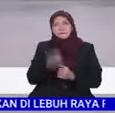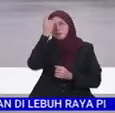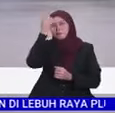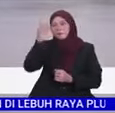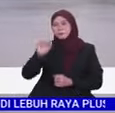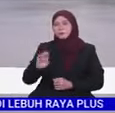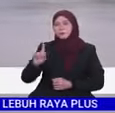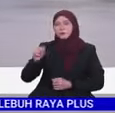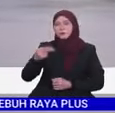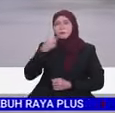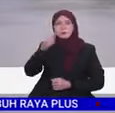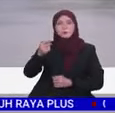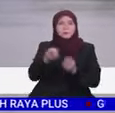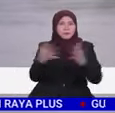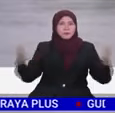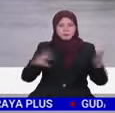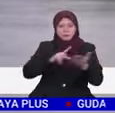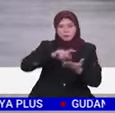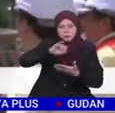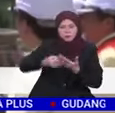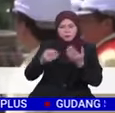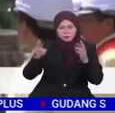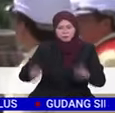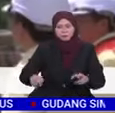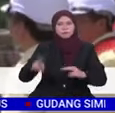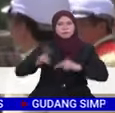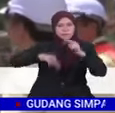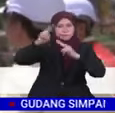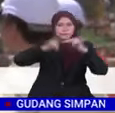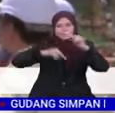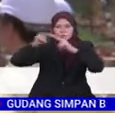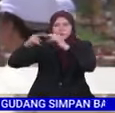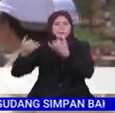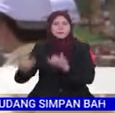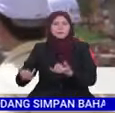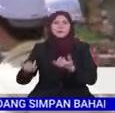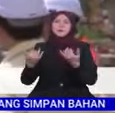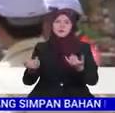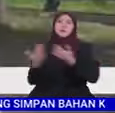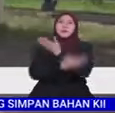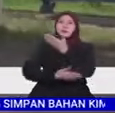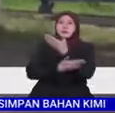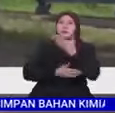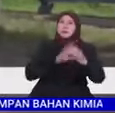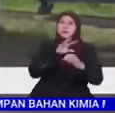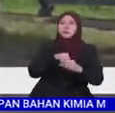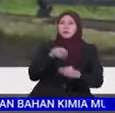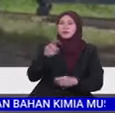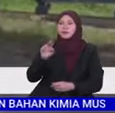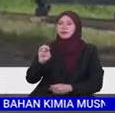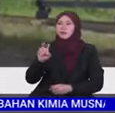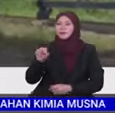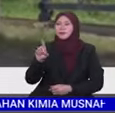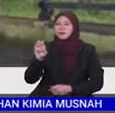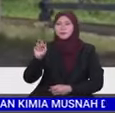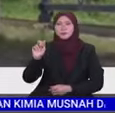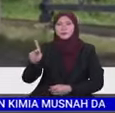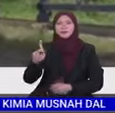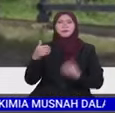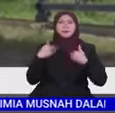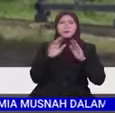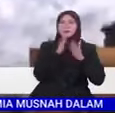Abdullah saidul menambah terdapat banyak Project rakyat sedang giat dilaksanakan selepas negara yang memasuki fase peralihan ke endemik malah